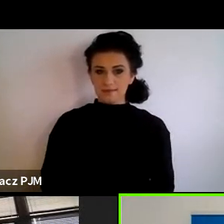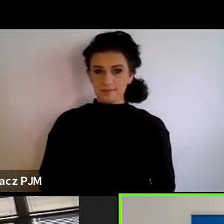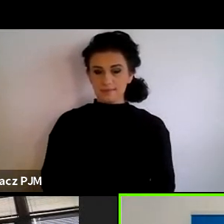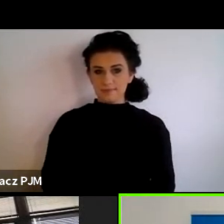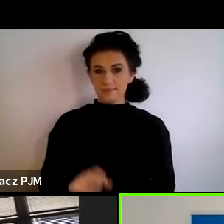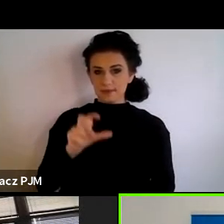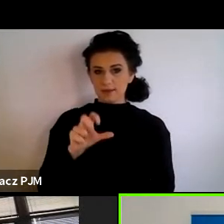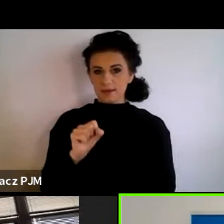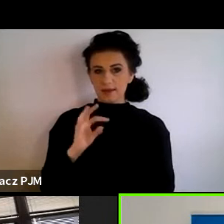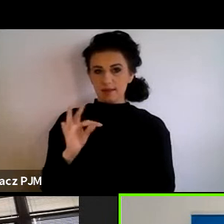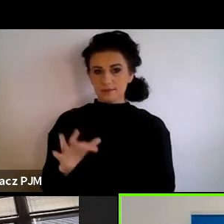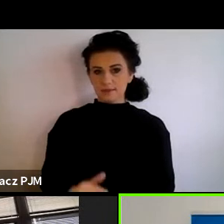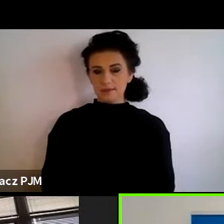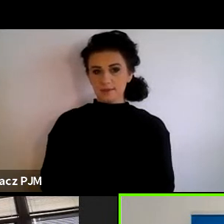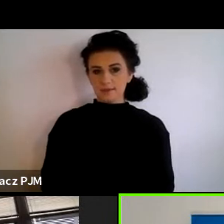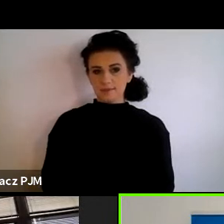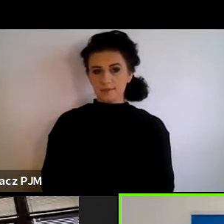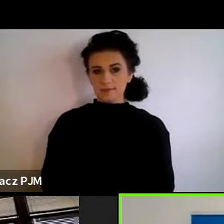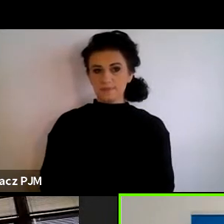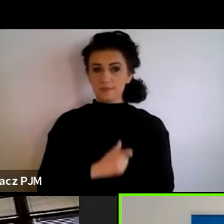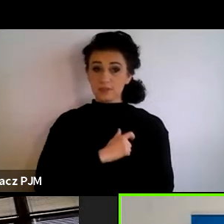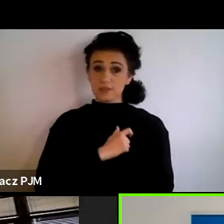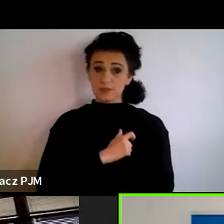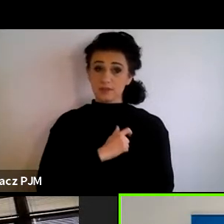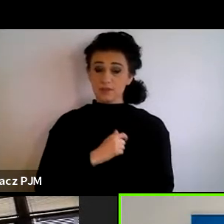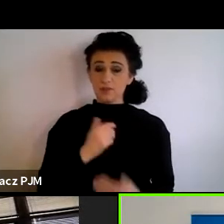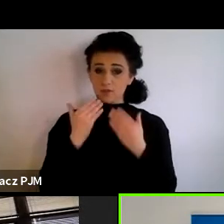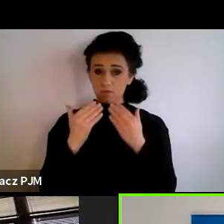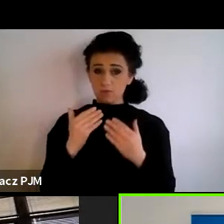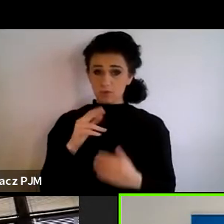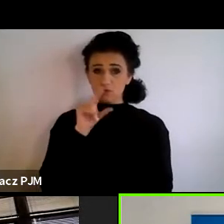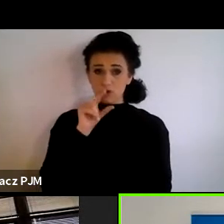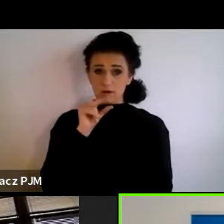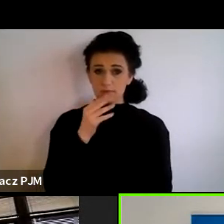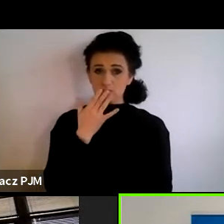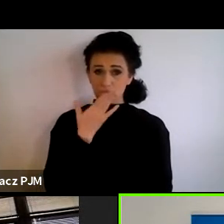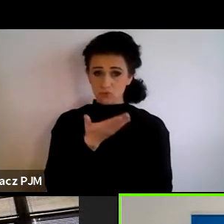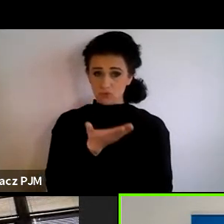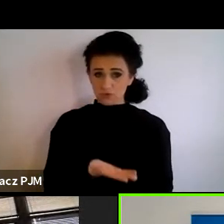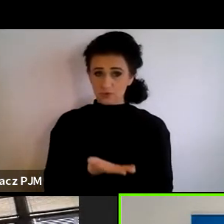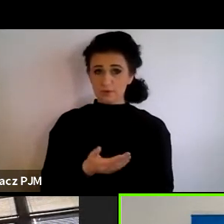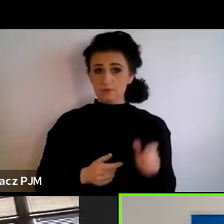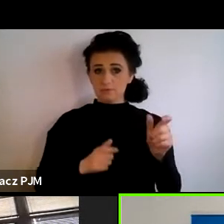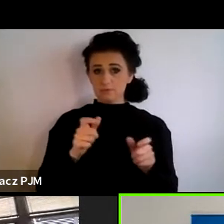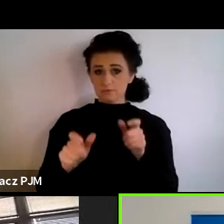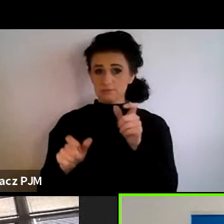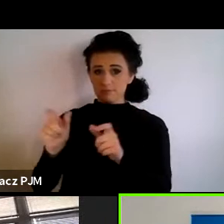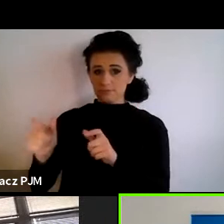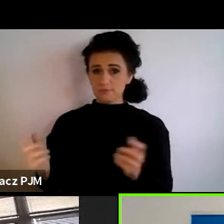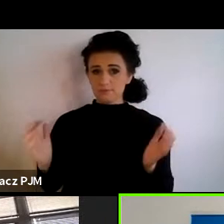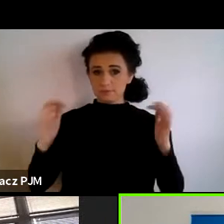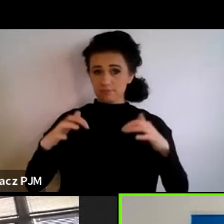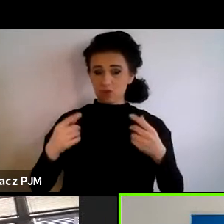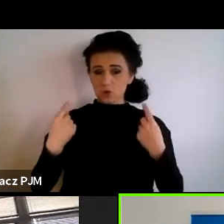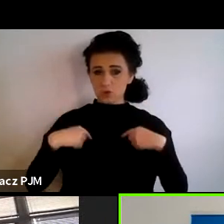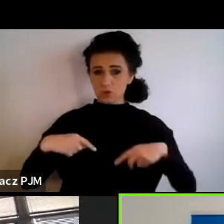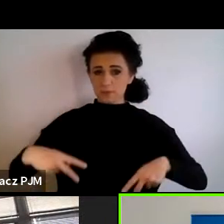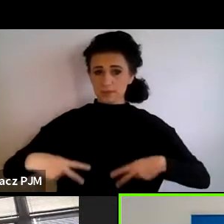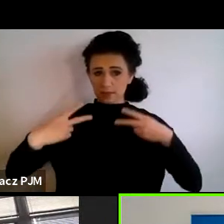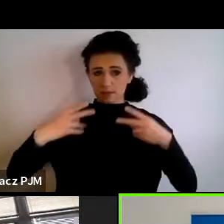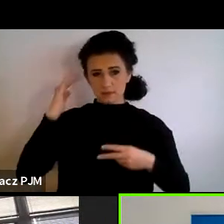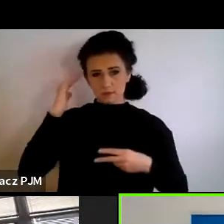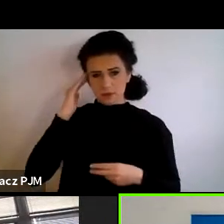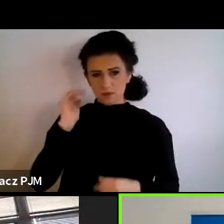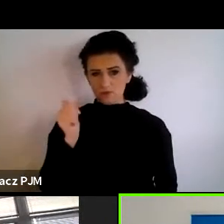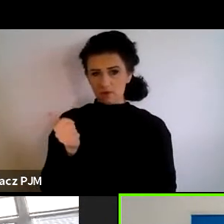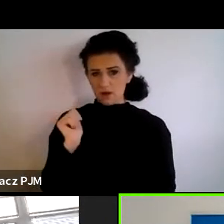Państwa, bardzo serdecznie dziękuję prelegentom. Bardzo się cieszę, że udało nam się zgromadzić osoby, które znają się